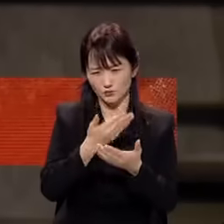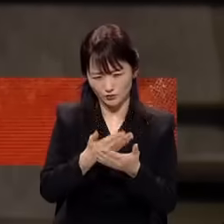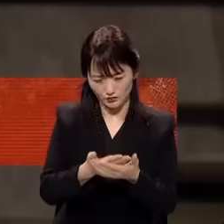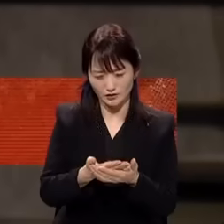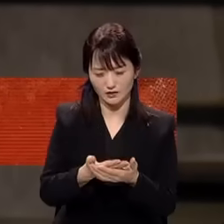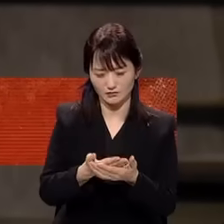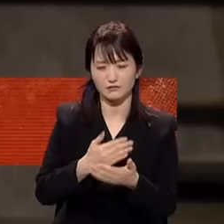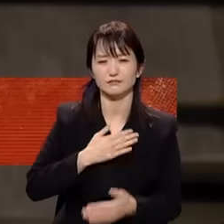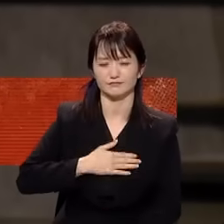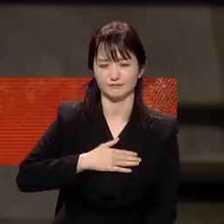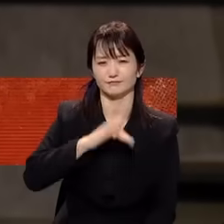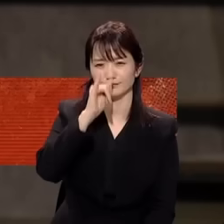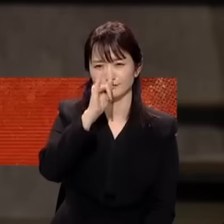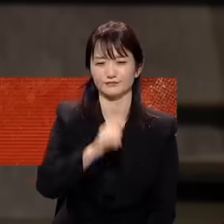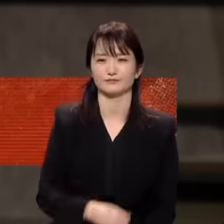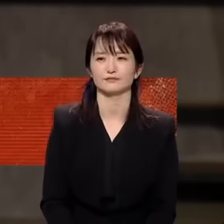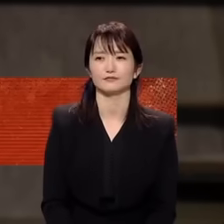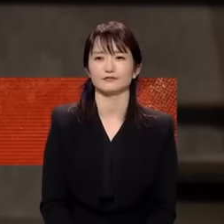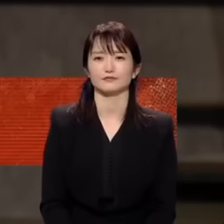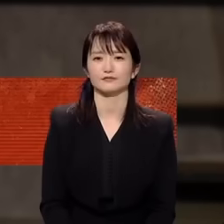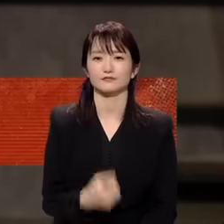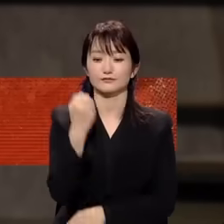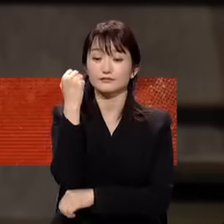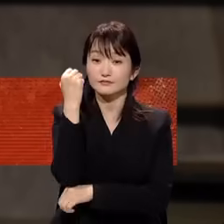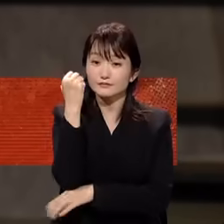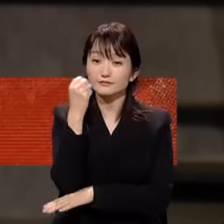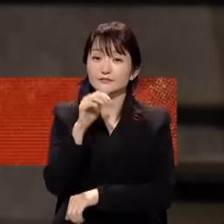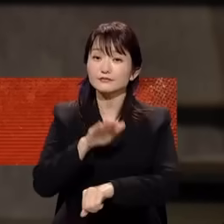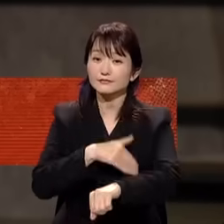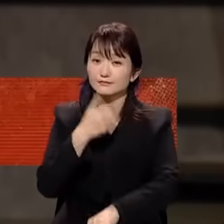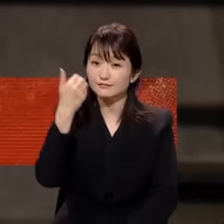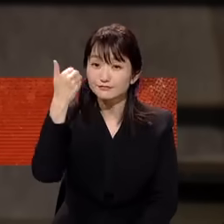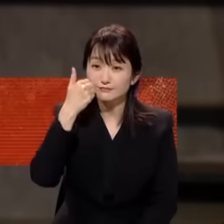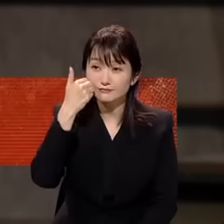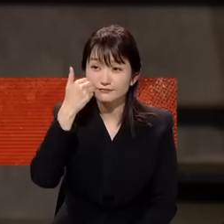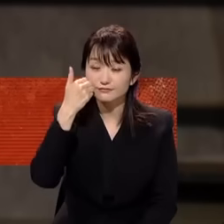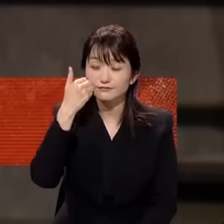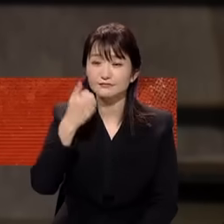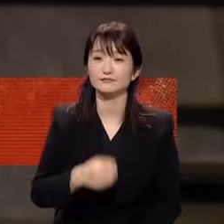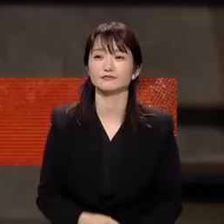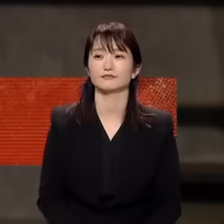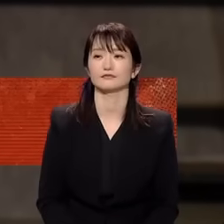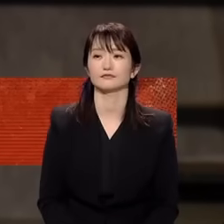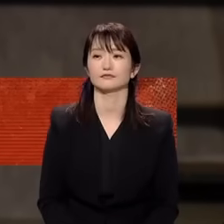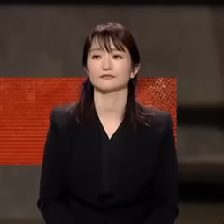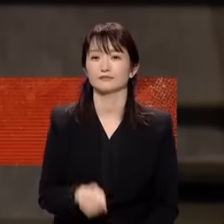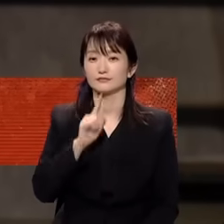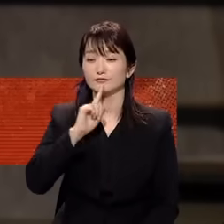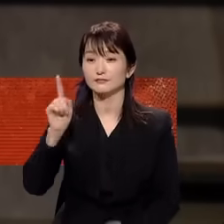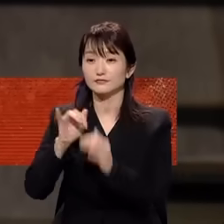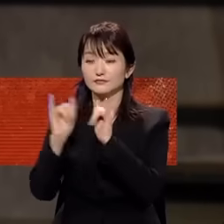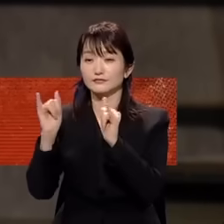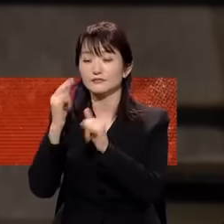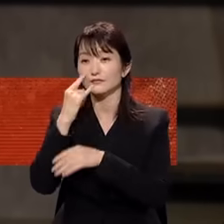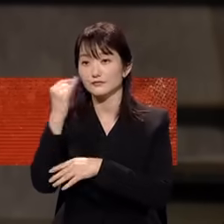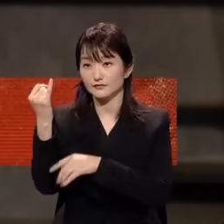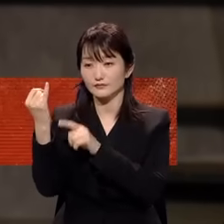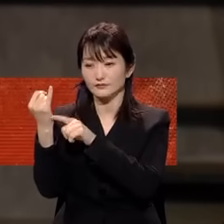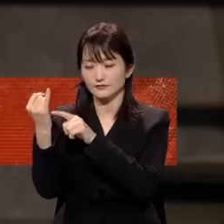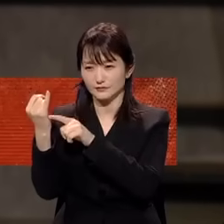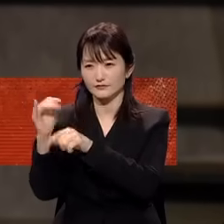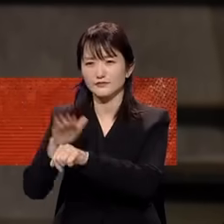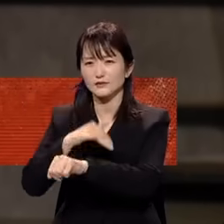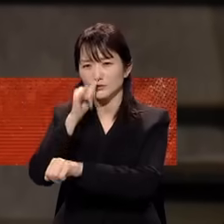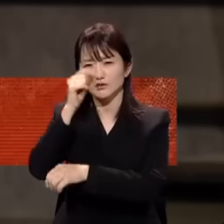있는 것인데요. 실제로 이제 근본적인 잘못은 누구 잘못이냐. 이 제보자가 근본적 잘못은 있어요. 왜? 자식을 똑바로